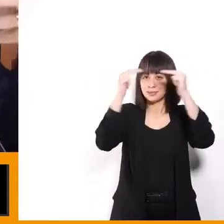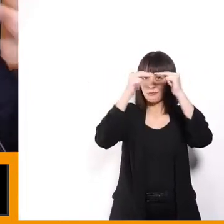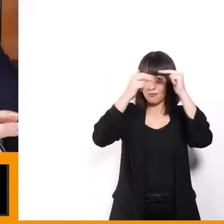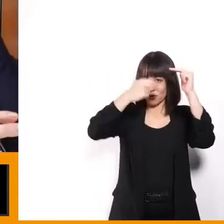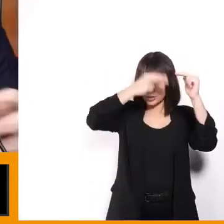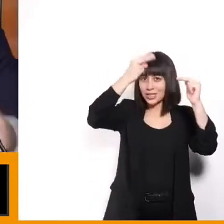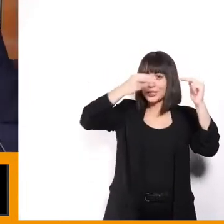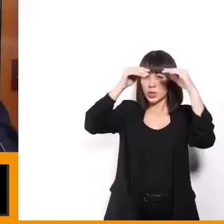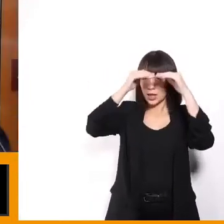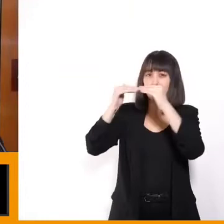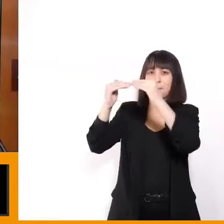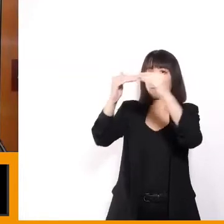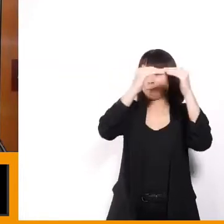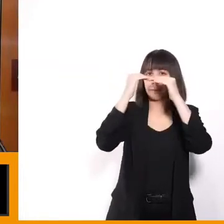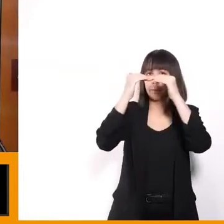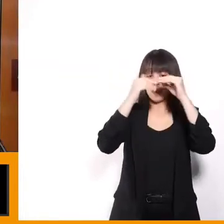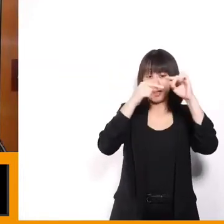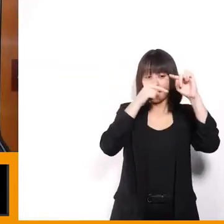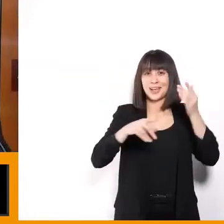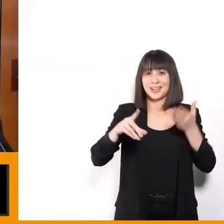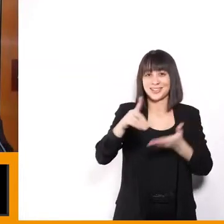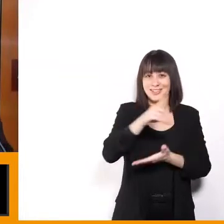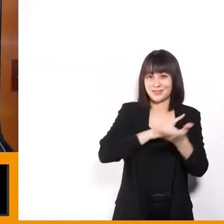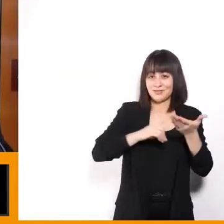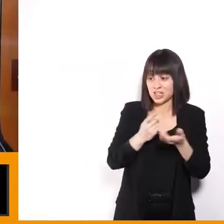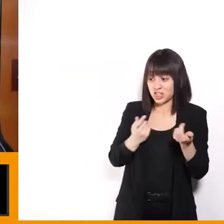une gestion de la proximité par la décentralisation.